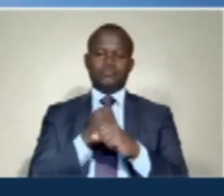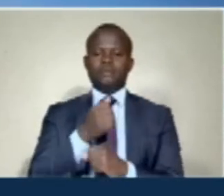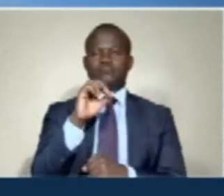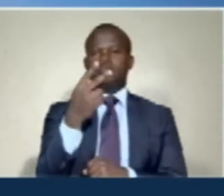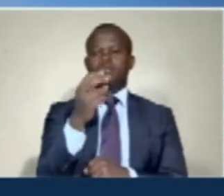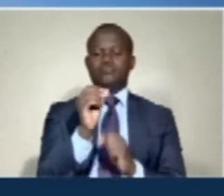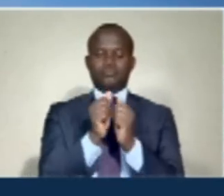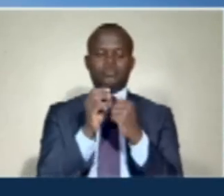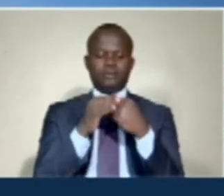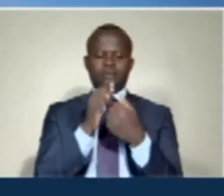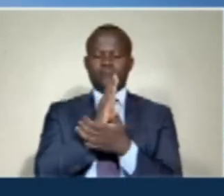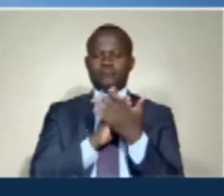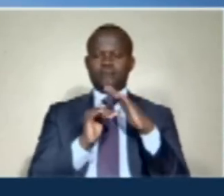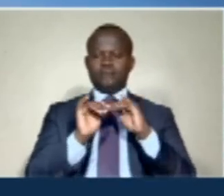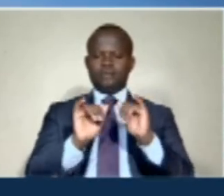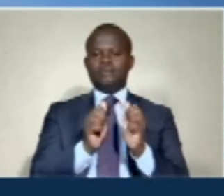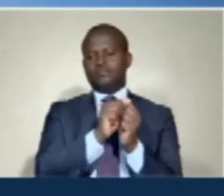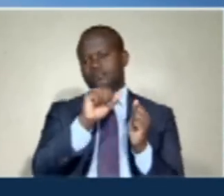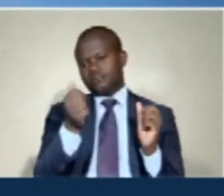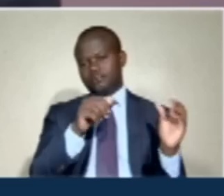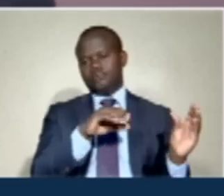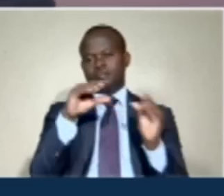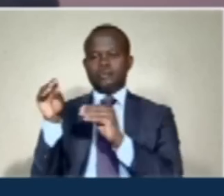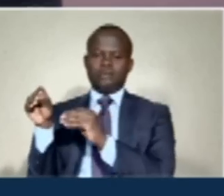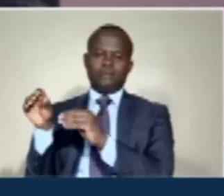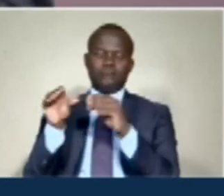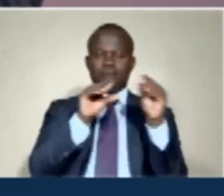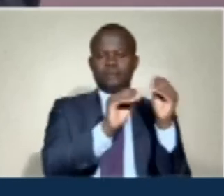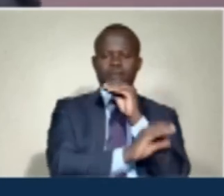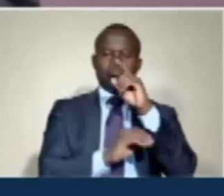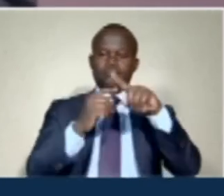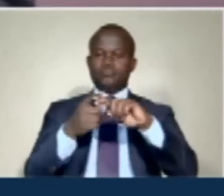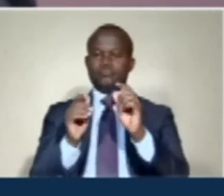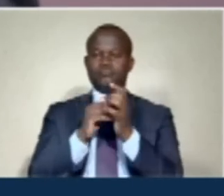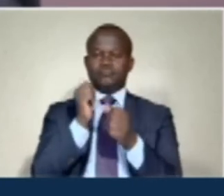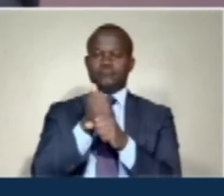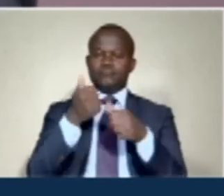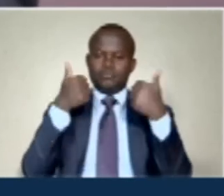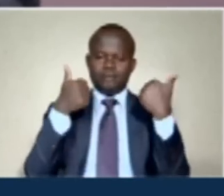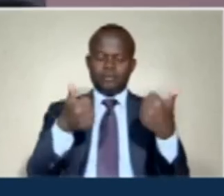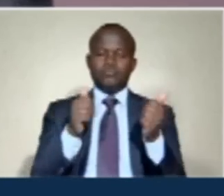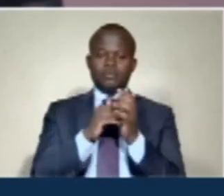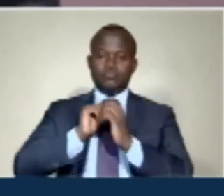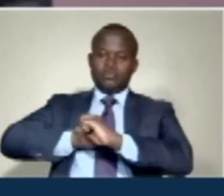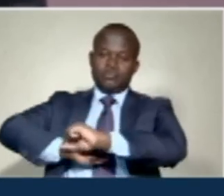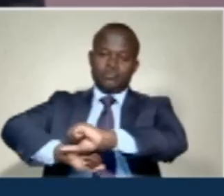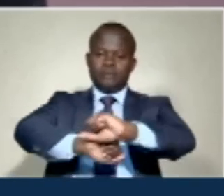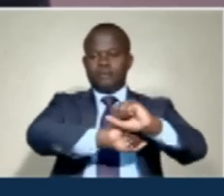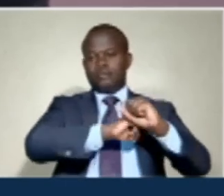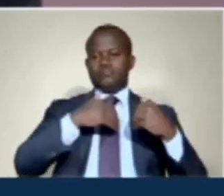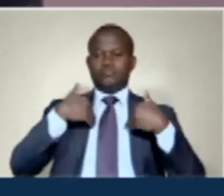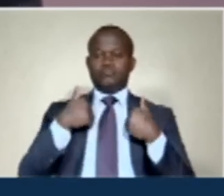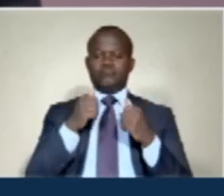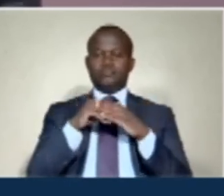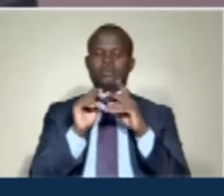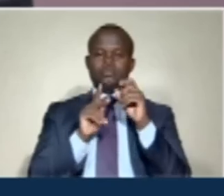2018, bamwe bakahaguma abandi bakajya mu bihugu bitandukanye, ariko byakozwe neza kandi turengera ubuzima bw'abarirwa mu